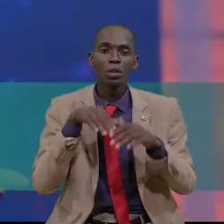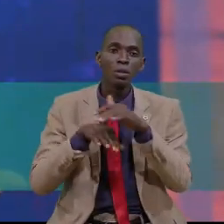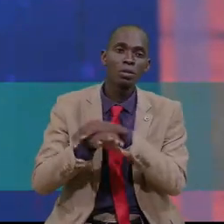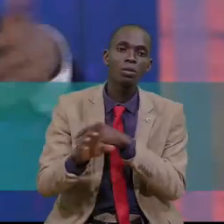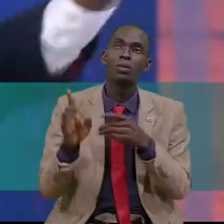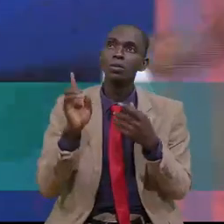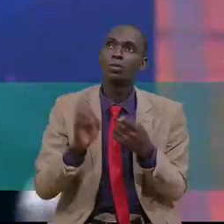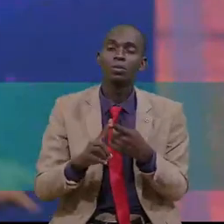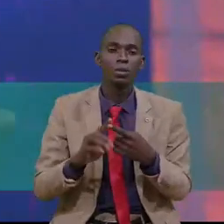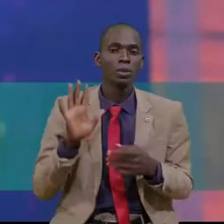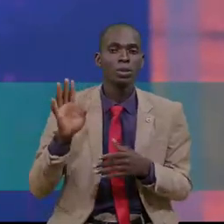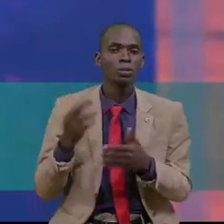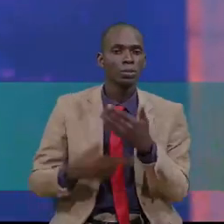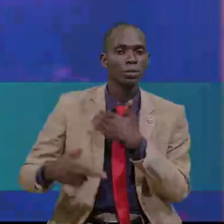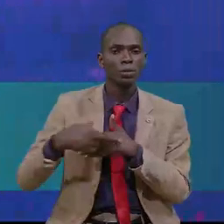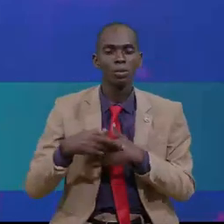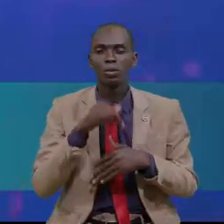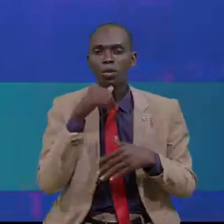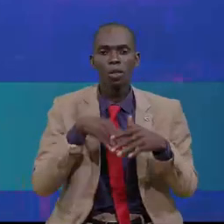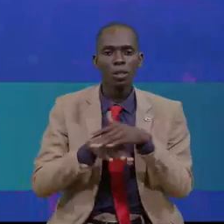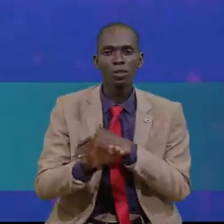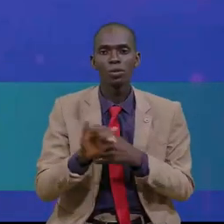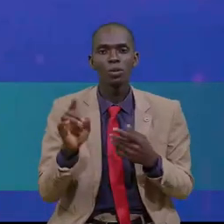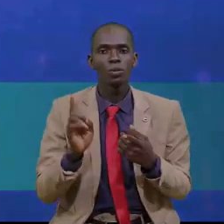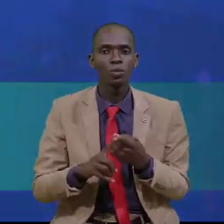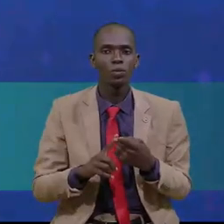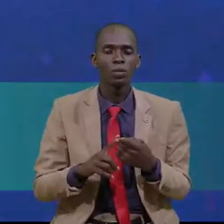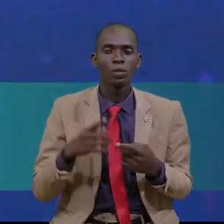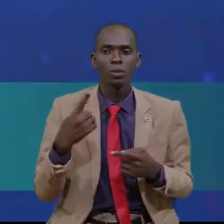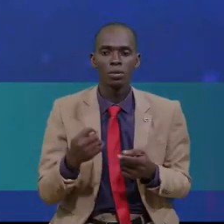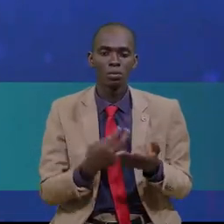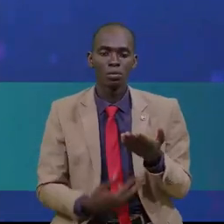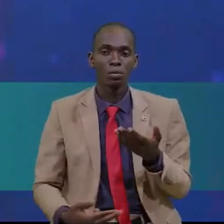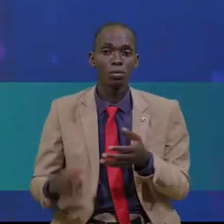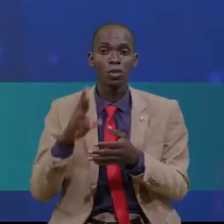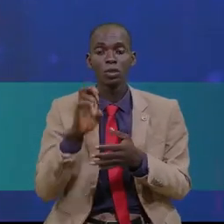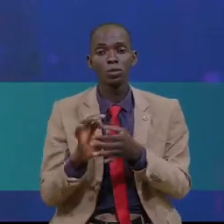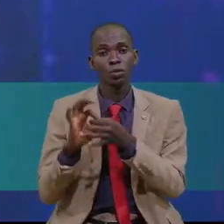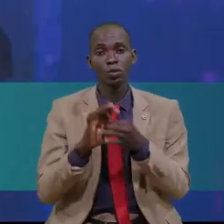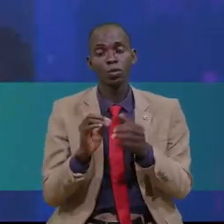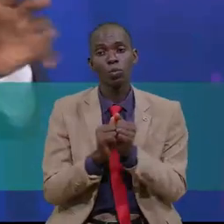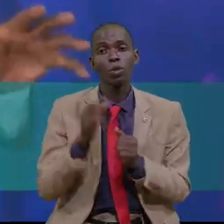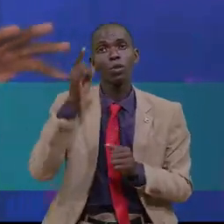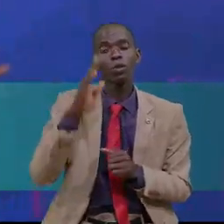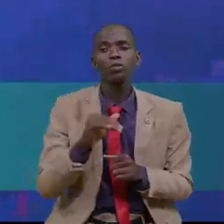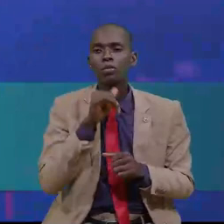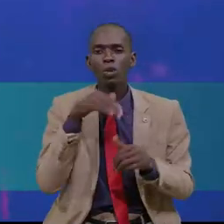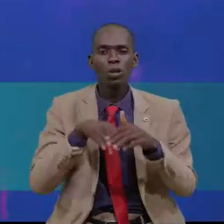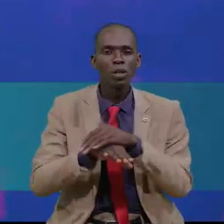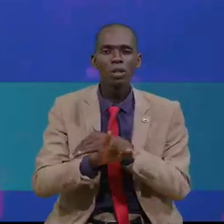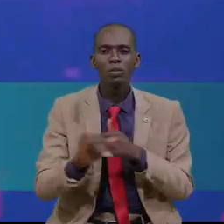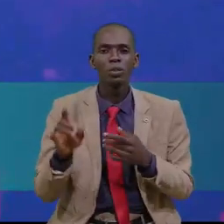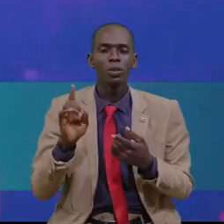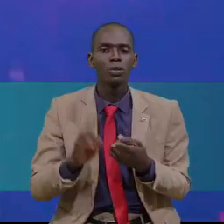pas entrer dans sa restauration, pas entrer dans la réconciliation avec Dieu, pas